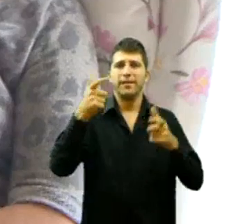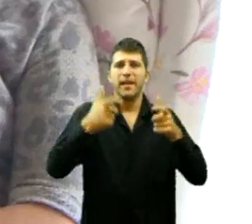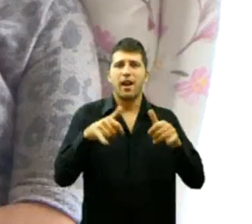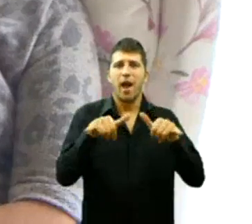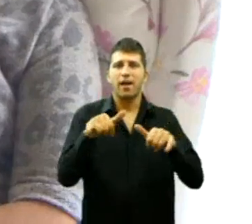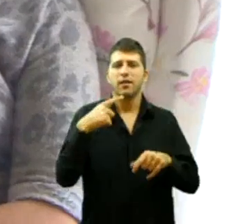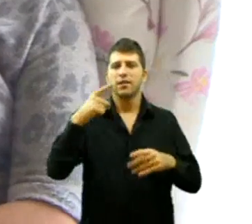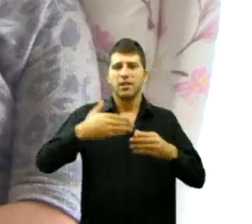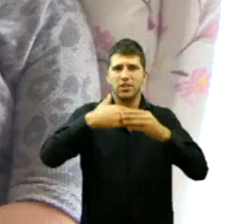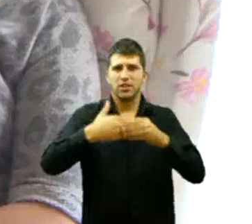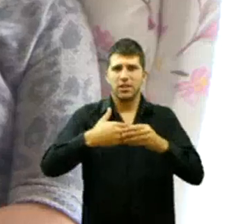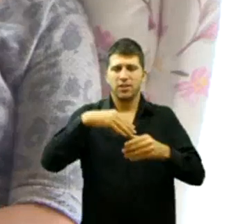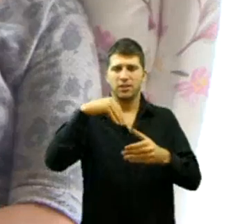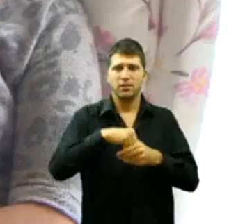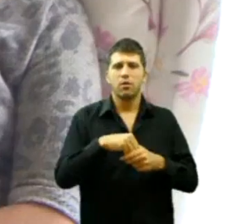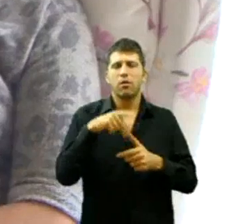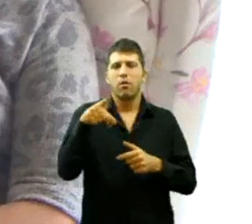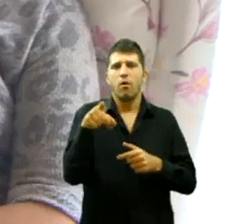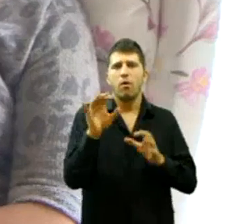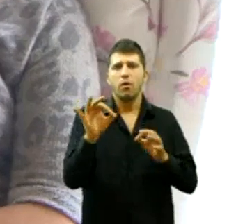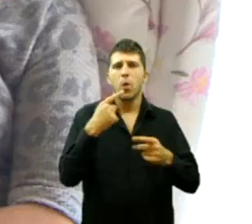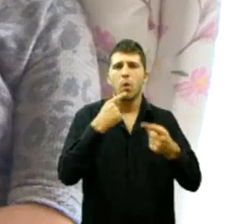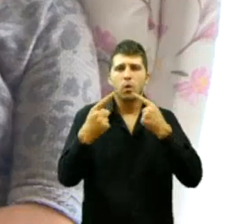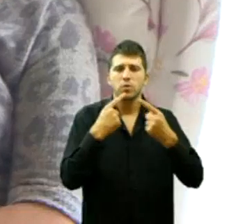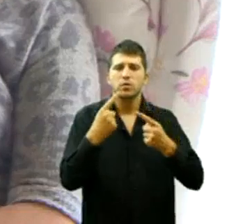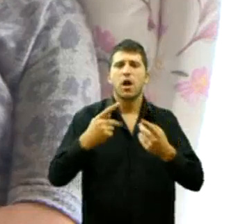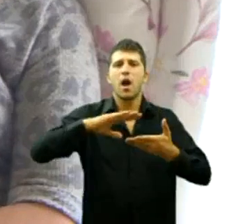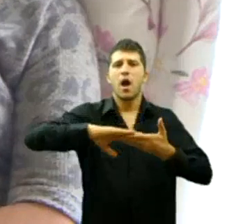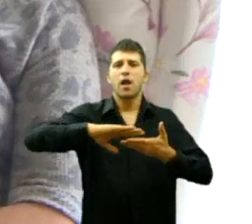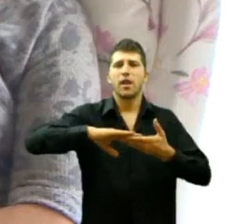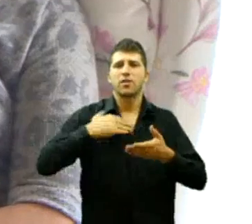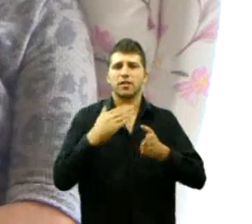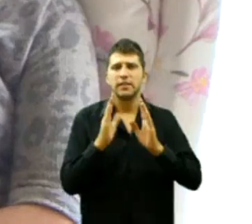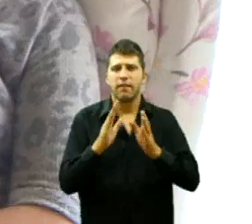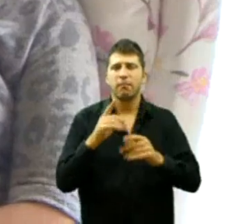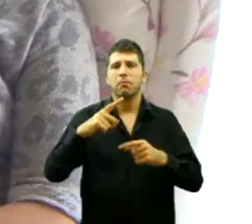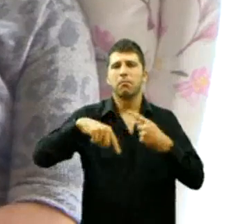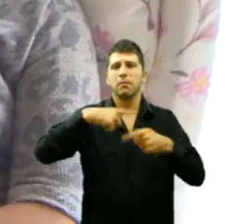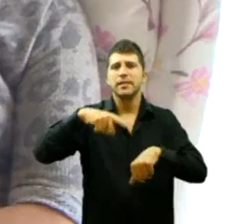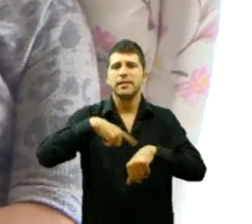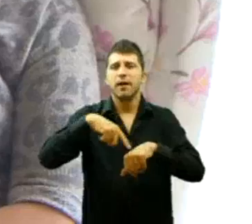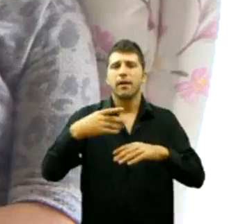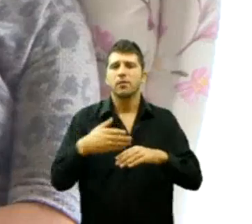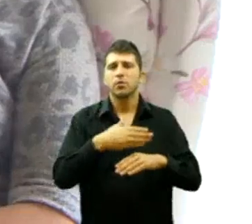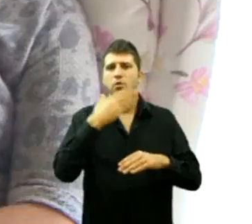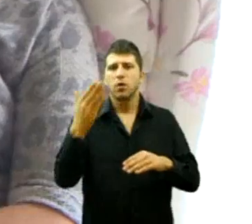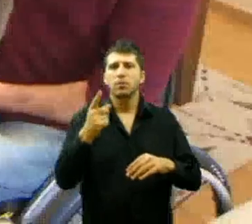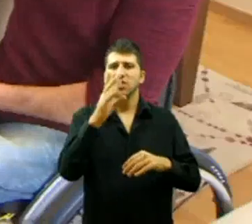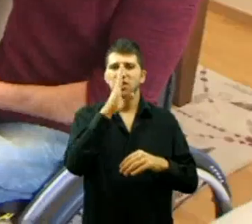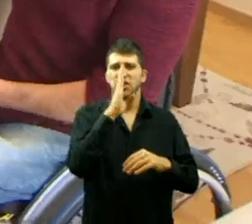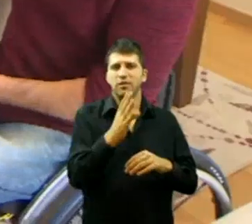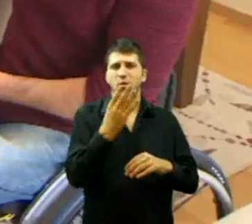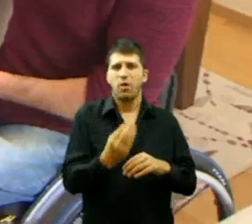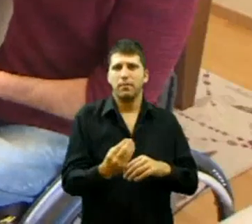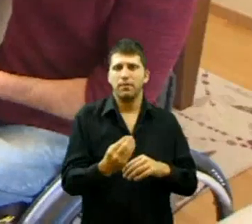kişiyle. O şekilde konuşarak arkadaşça devam etti. Bir müddet sonra artık hani ciddileşmeye başladı.